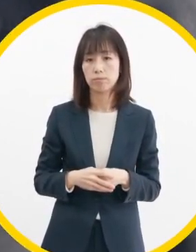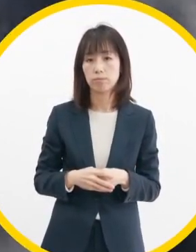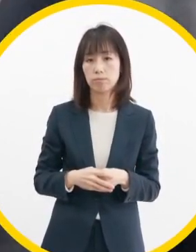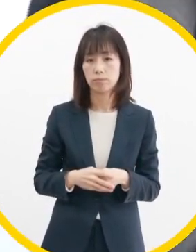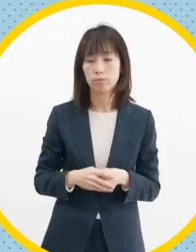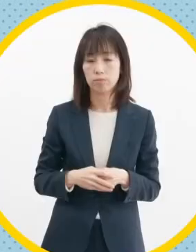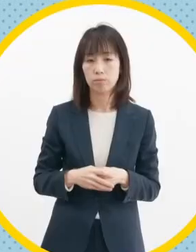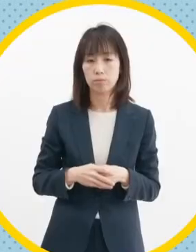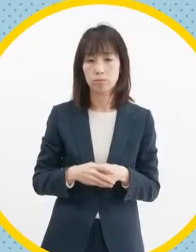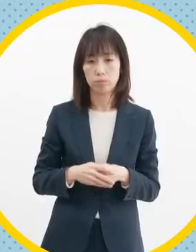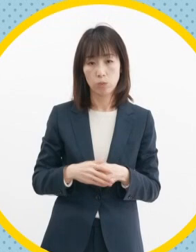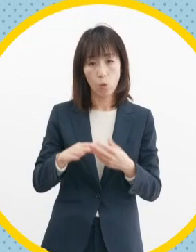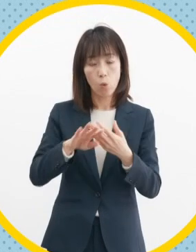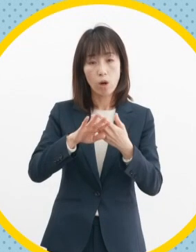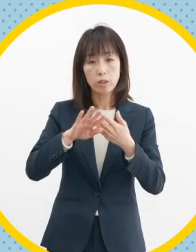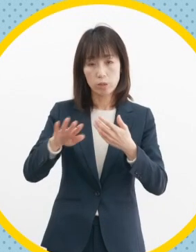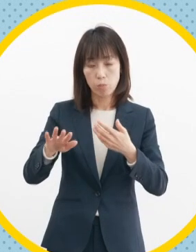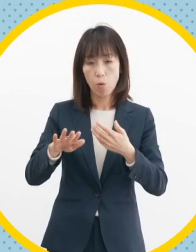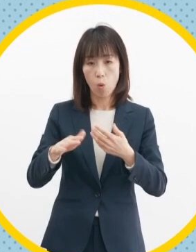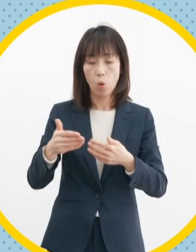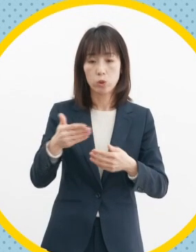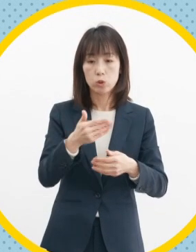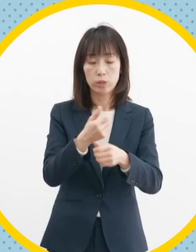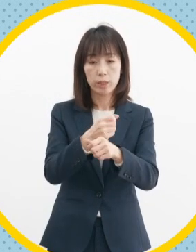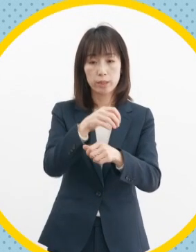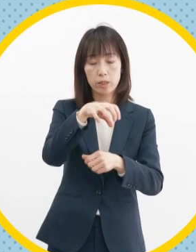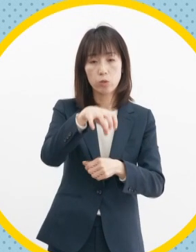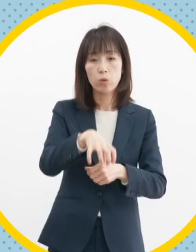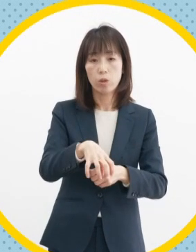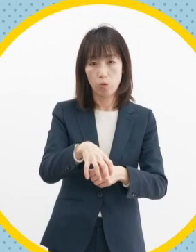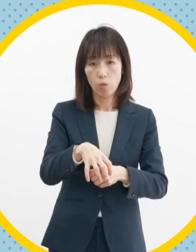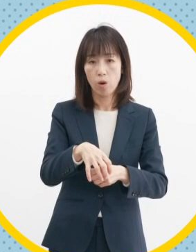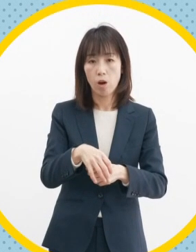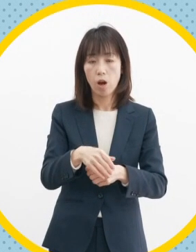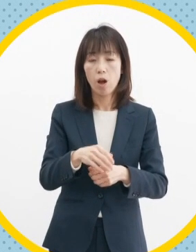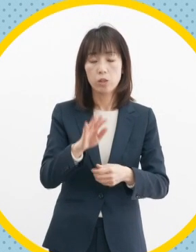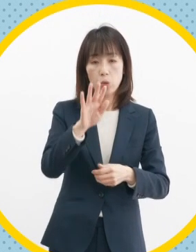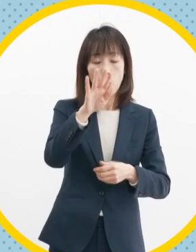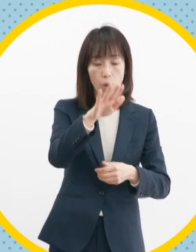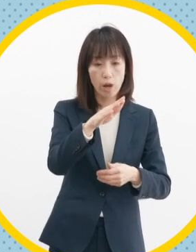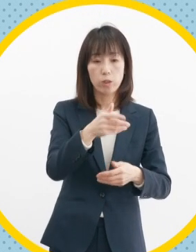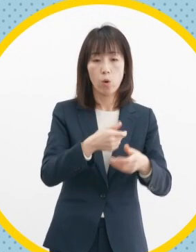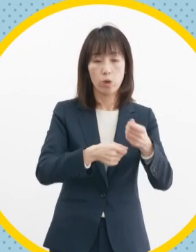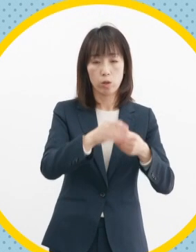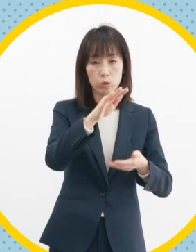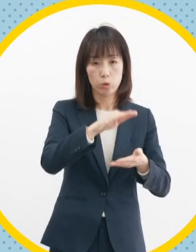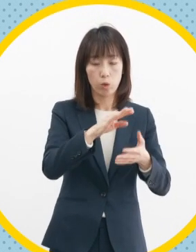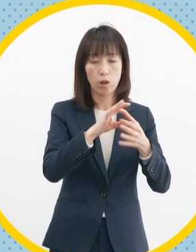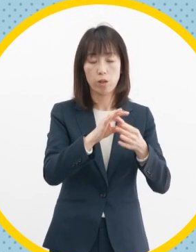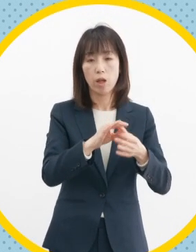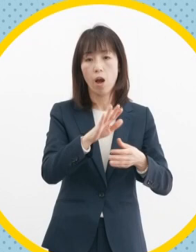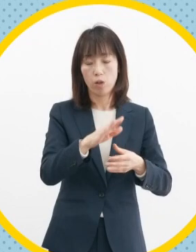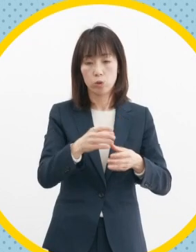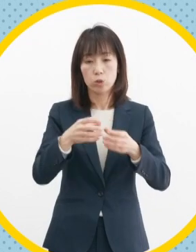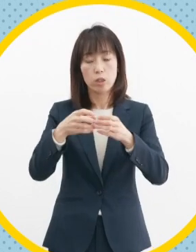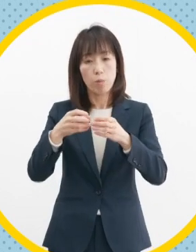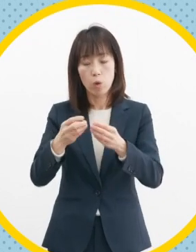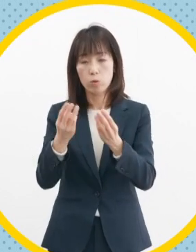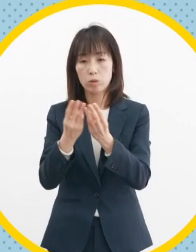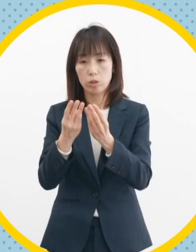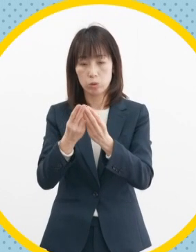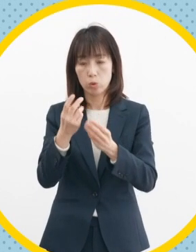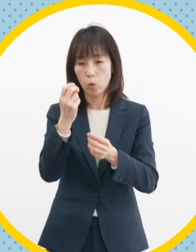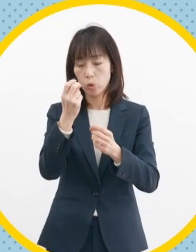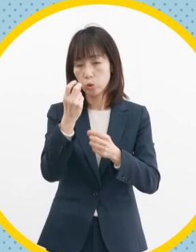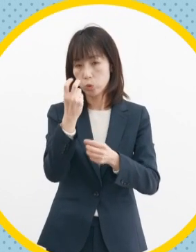に。 この他にも水産試験場では将来の漁獲量を左右する卵の量の